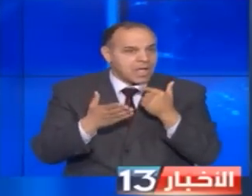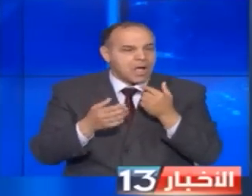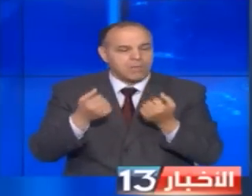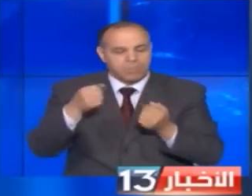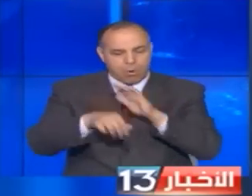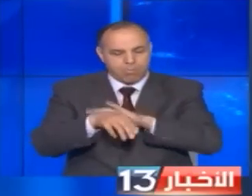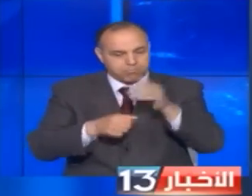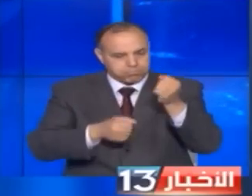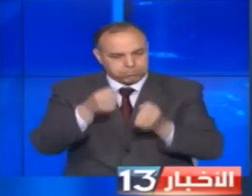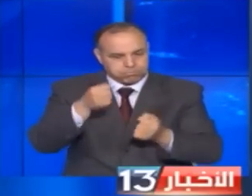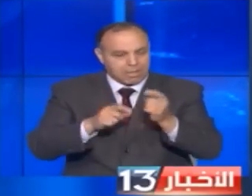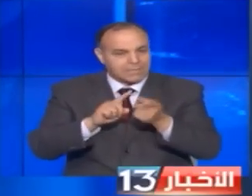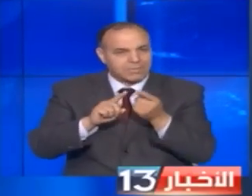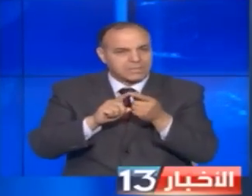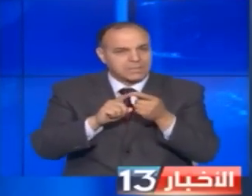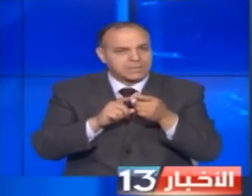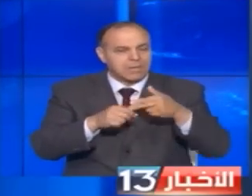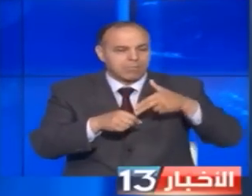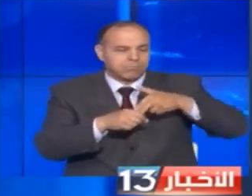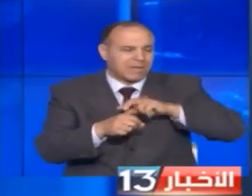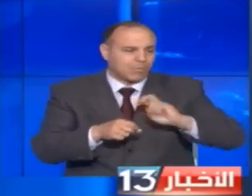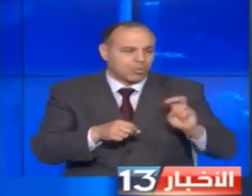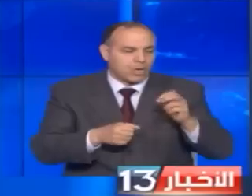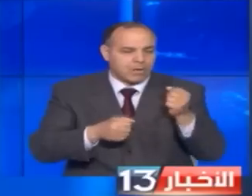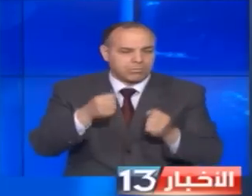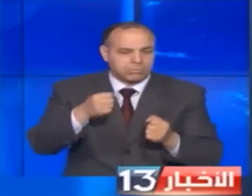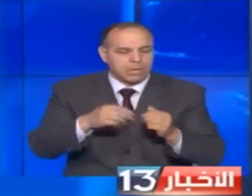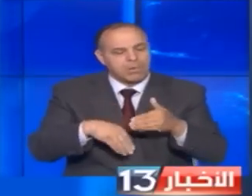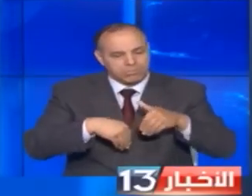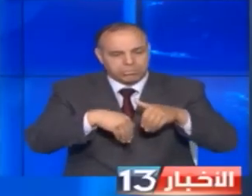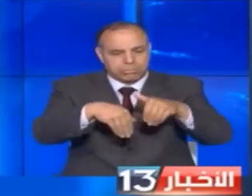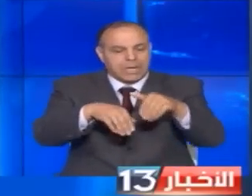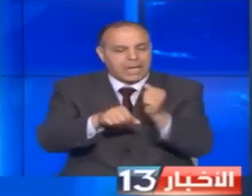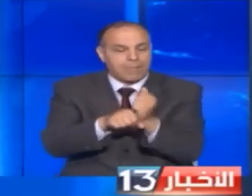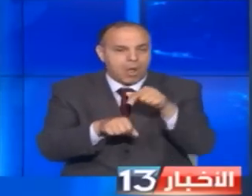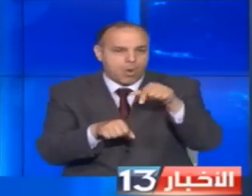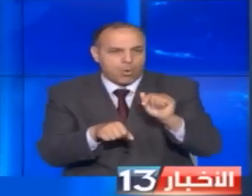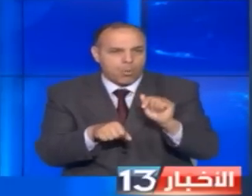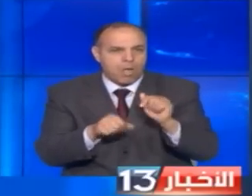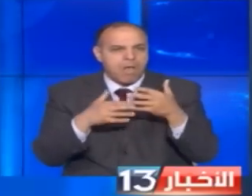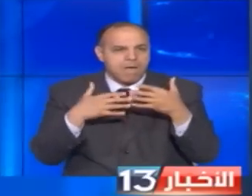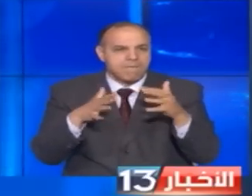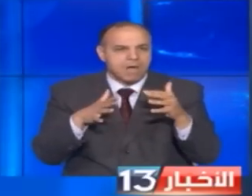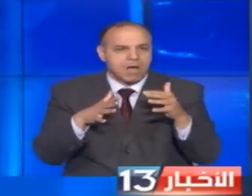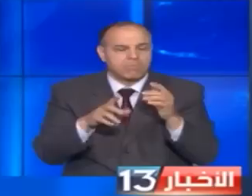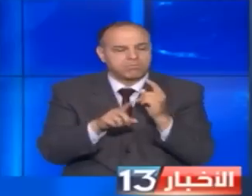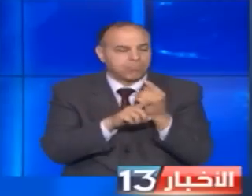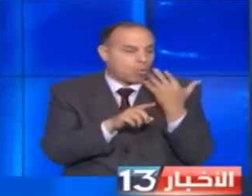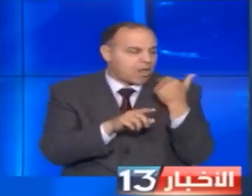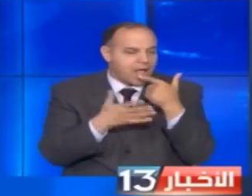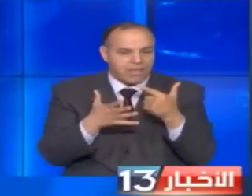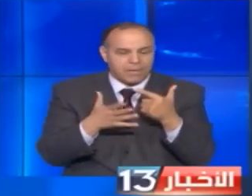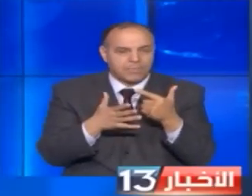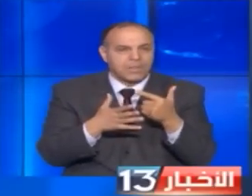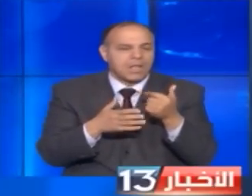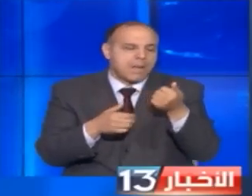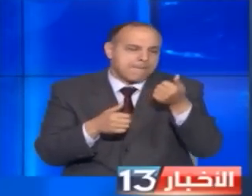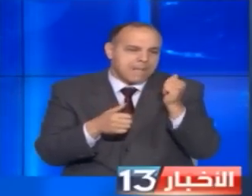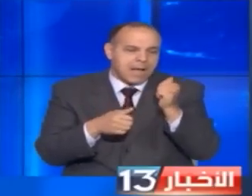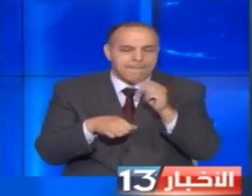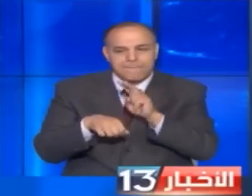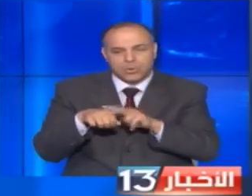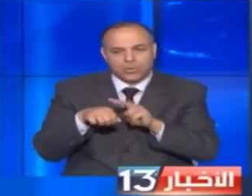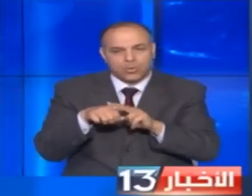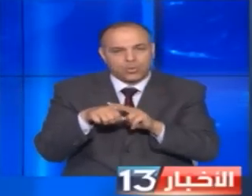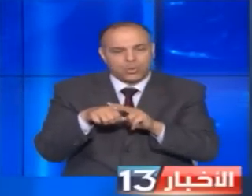الشاحنات ولقي المحروقات استانفوا عملهما اليوم بعد القاء اللقاء الذي جمعهم امس معها ياكل